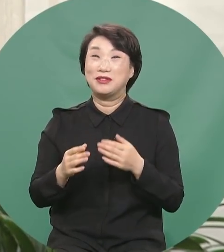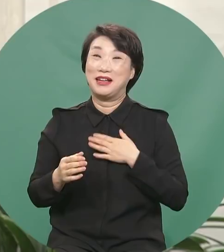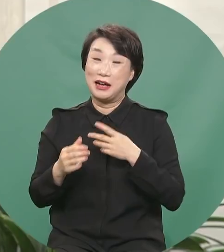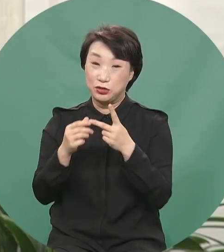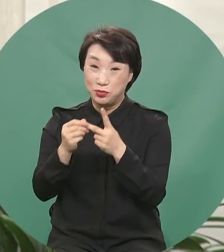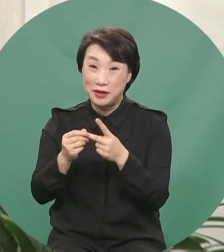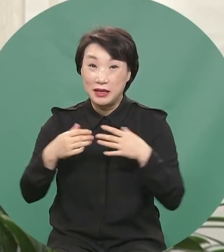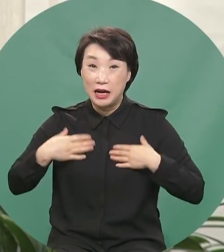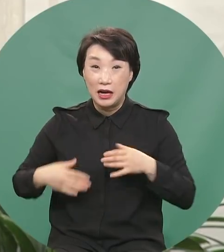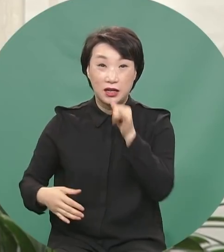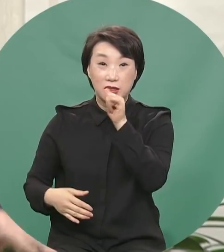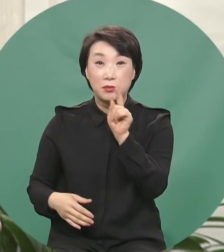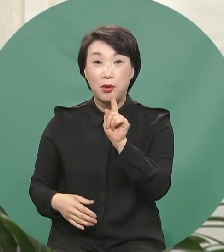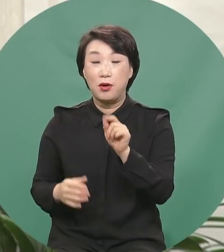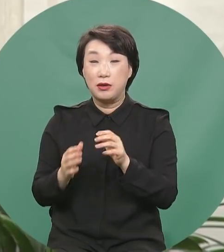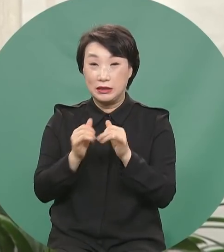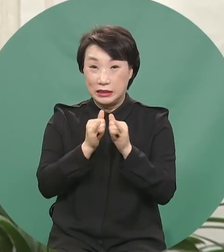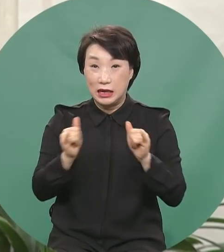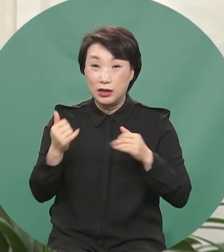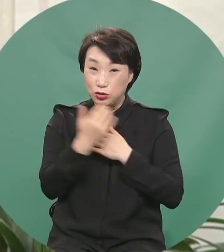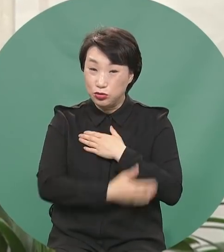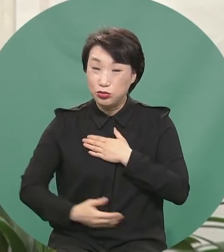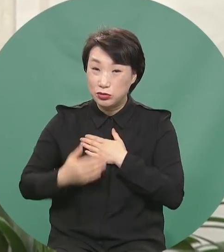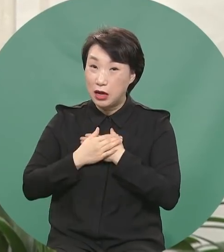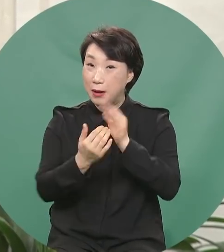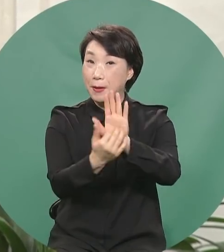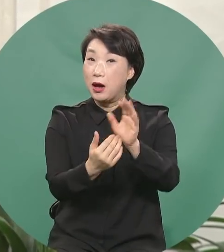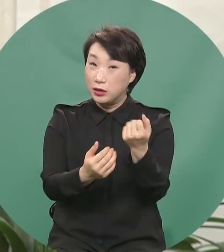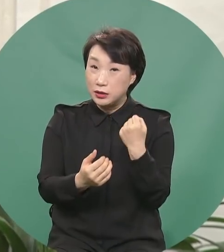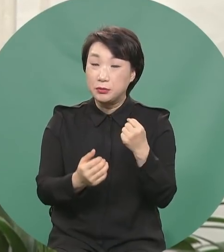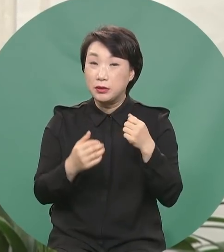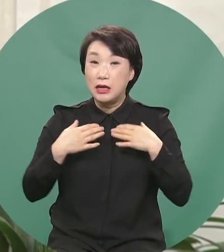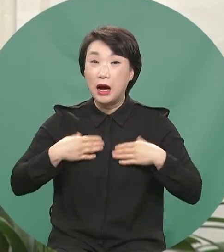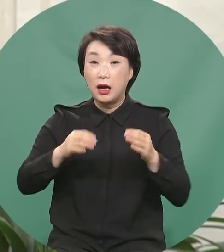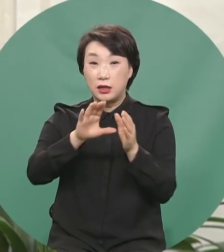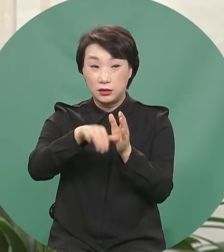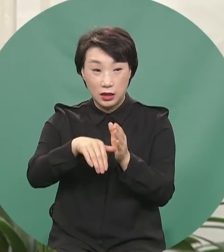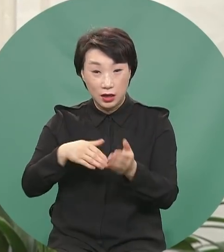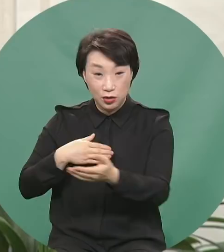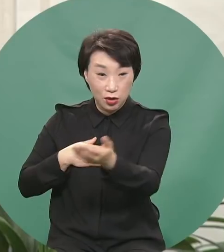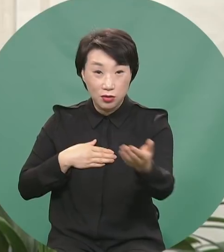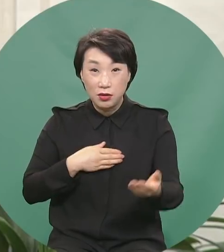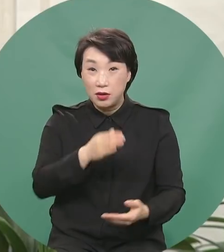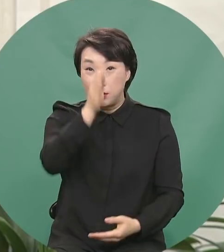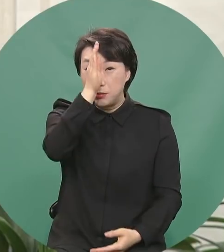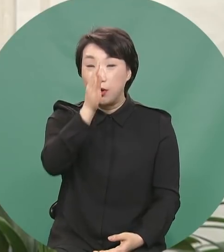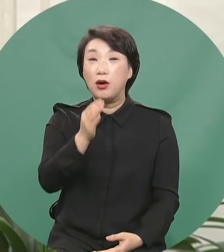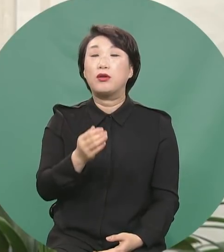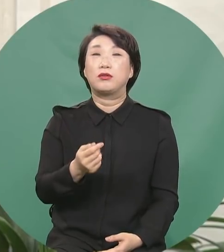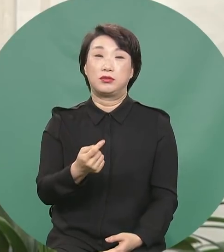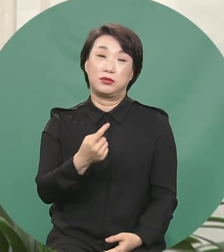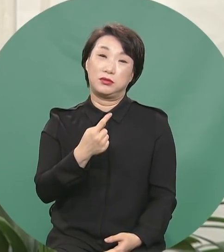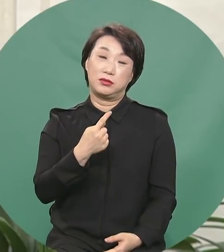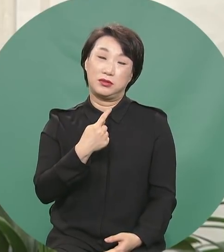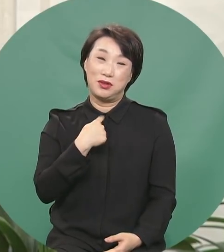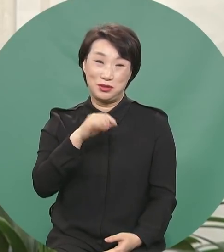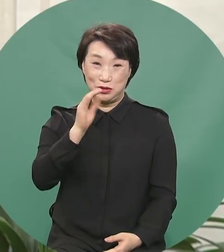것이 뭐냐? 인간의 육체가 면역성이 약하면 질병들은